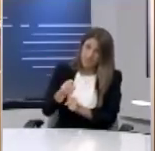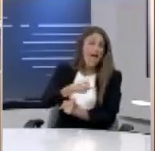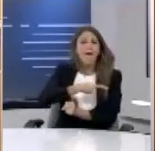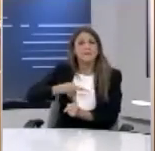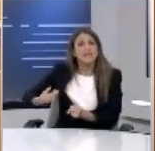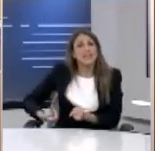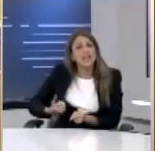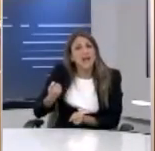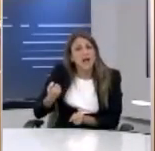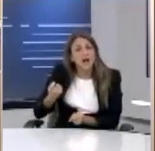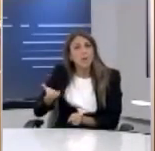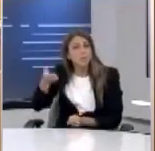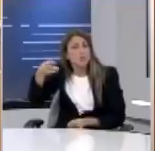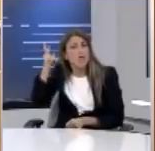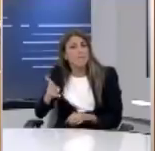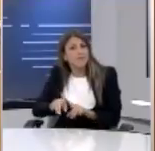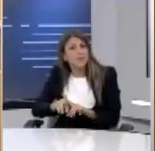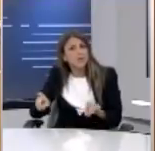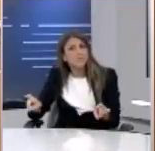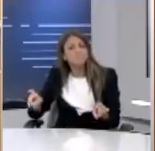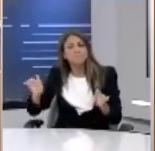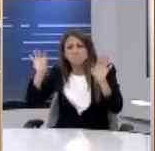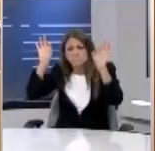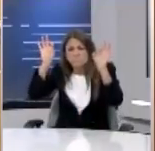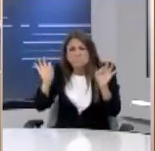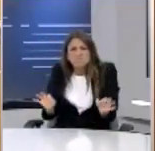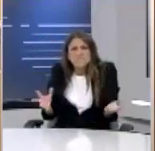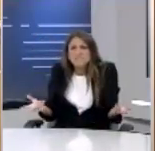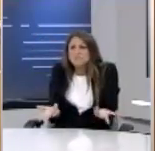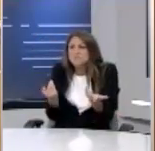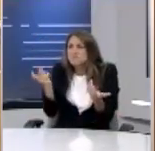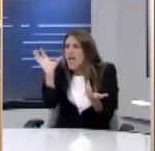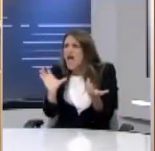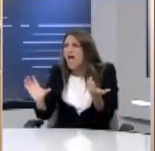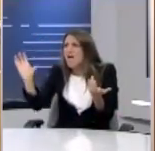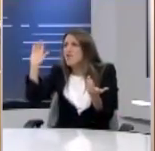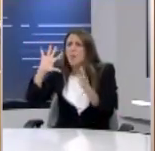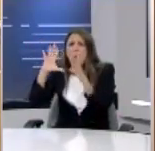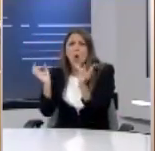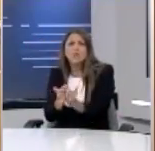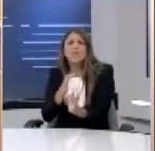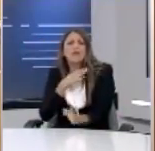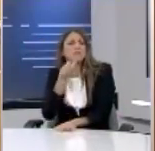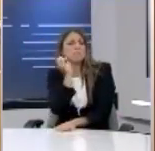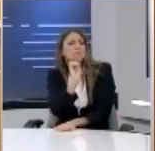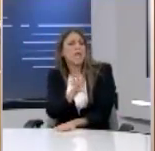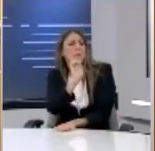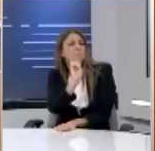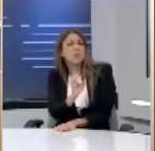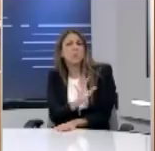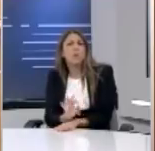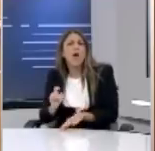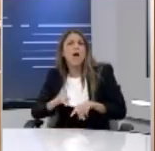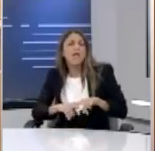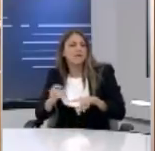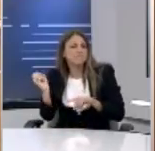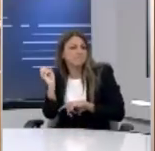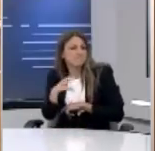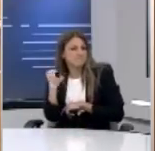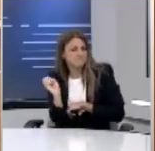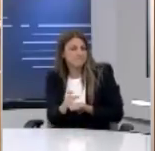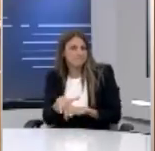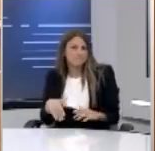σε μαύρο κουτί της Ευρώπης ήταν αληθινός και υπαρκτός. Εύχομαι ειλικρινά να μην ξαναβρεθεί ποτέ ξανά